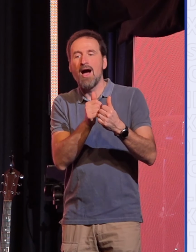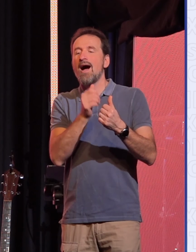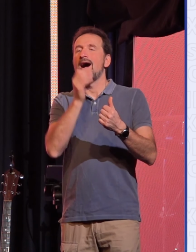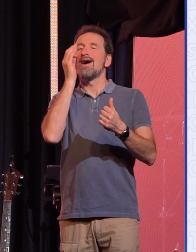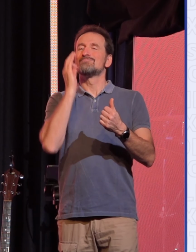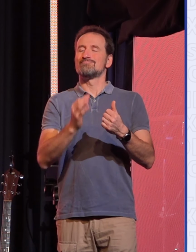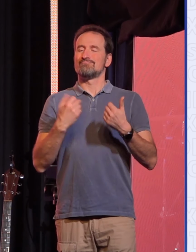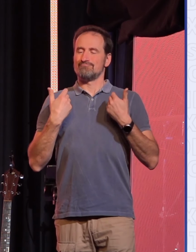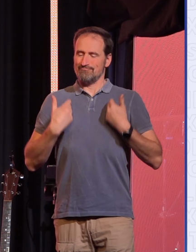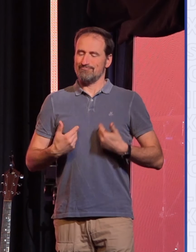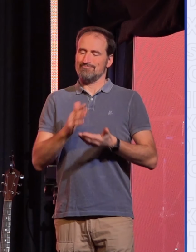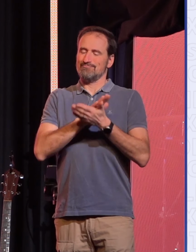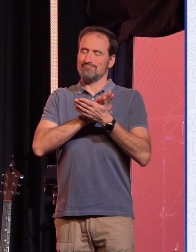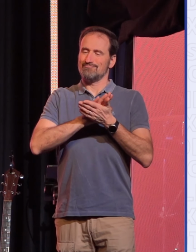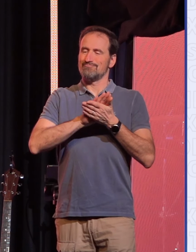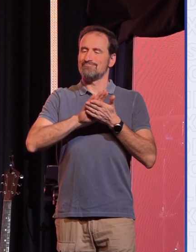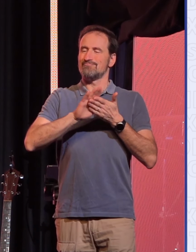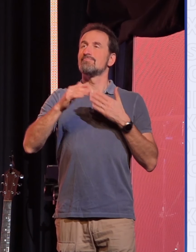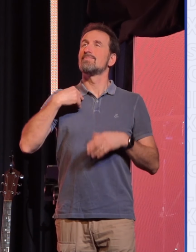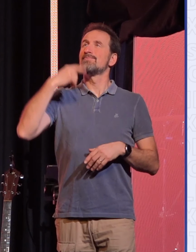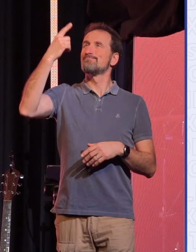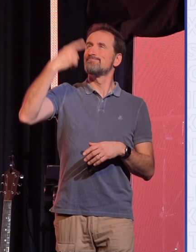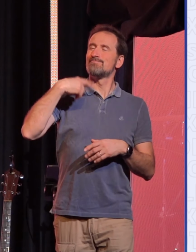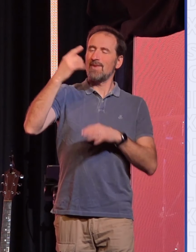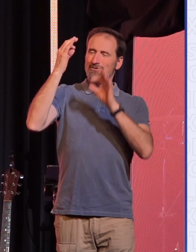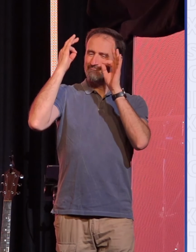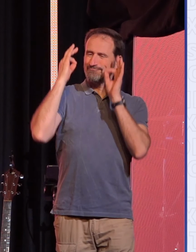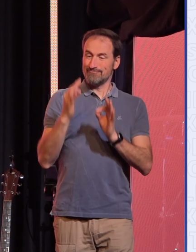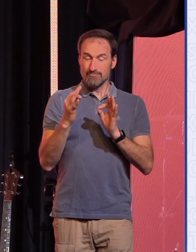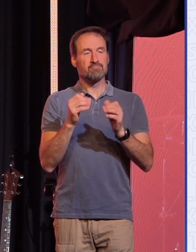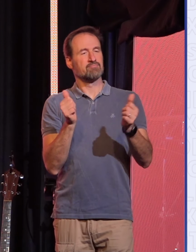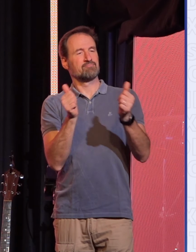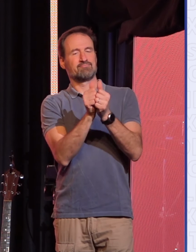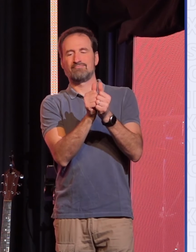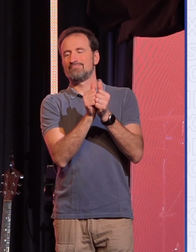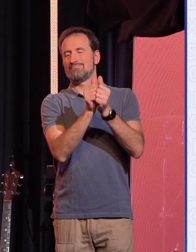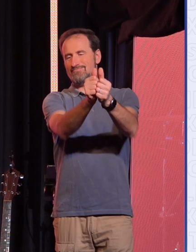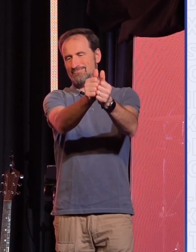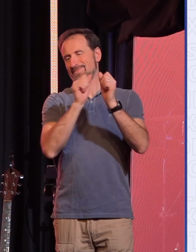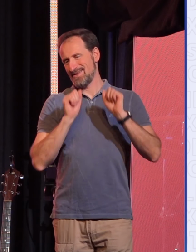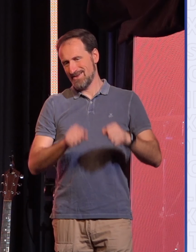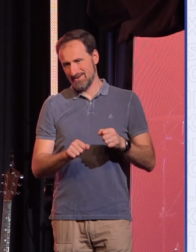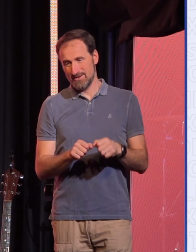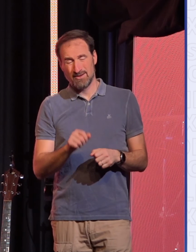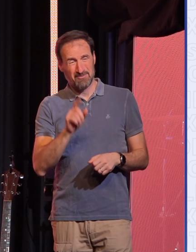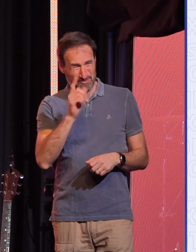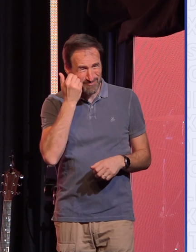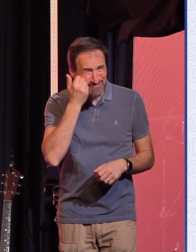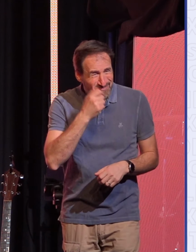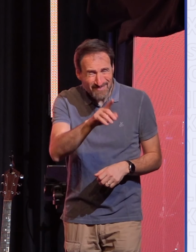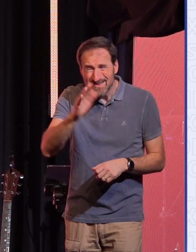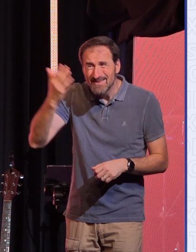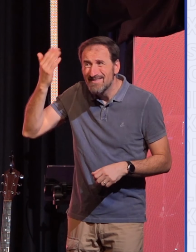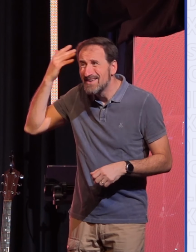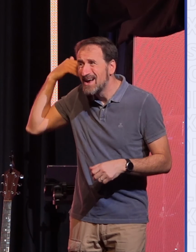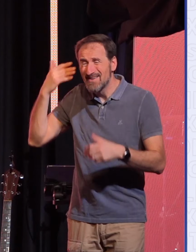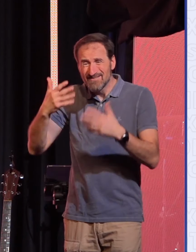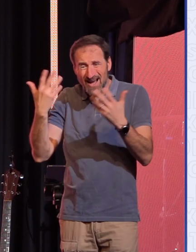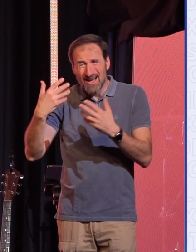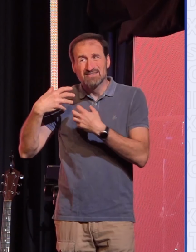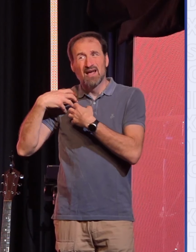Und lass deine Altlasten das Probleme in deinem Leben nicht deine Zukunft bestimmen und nicht